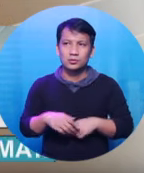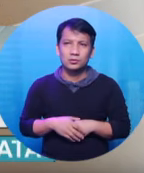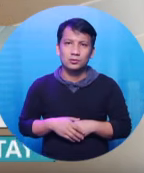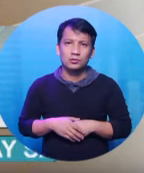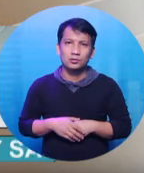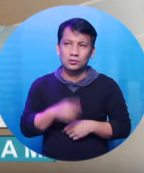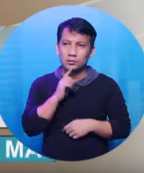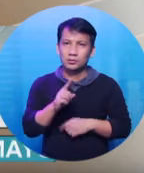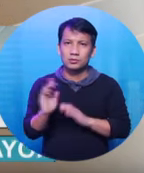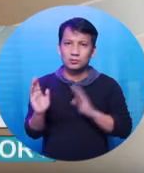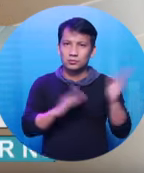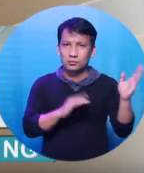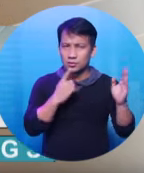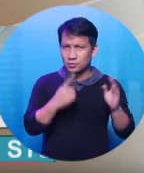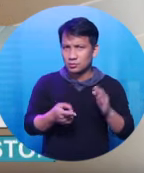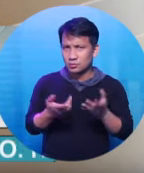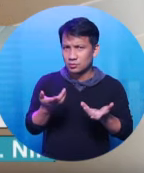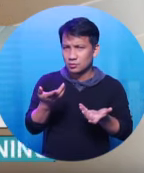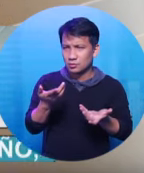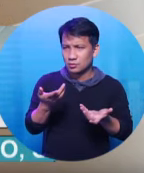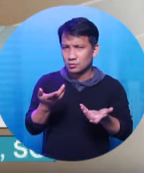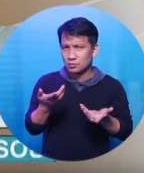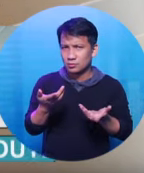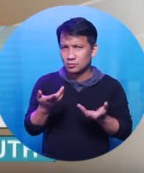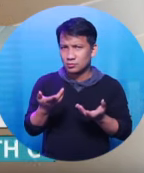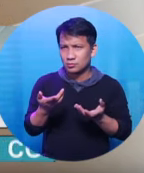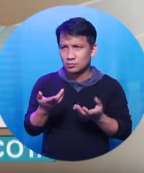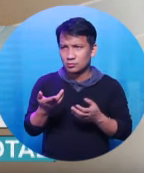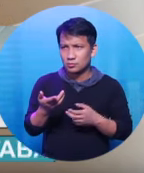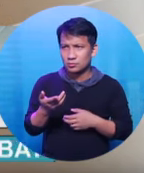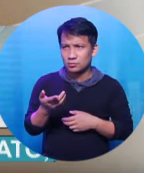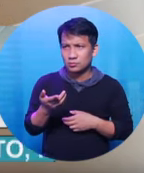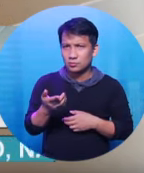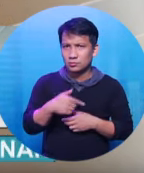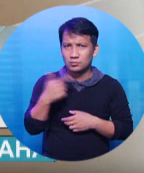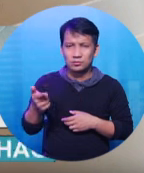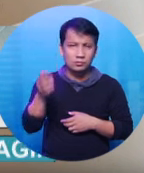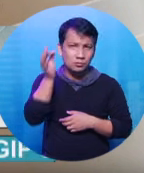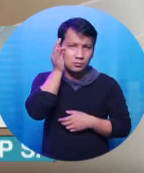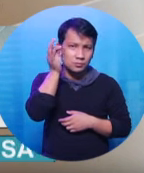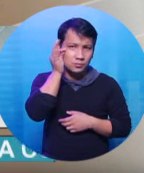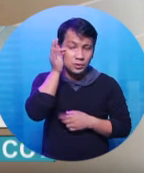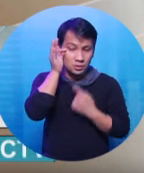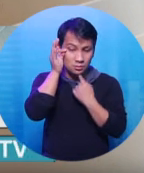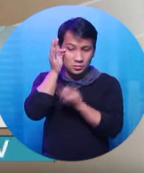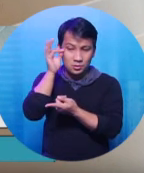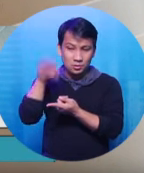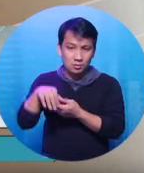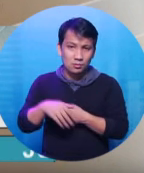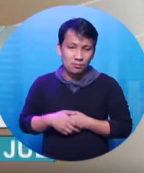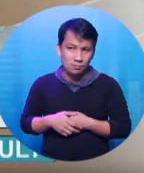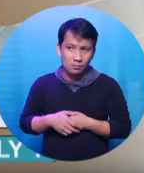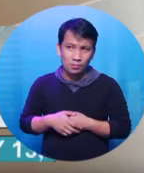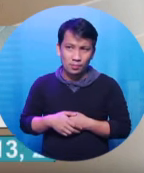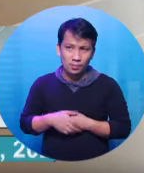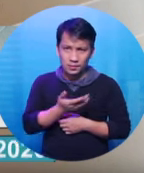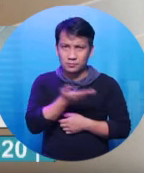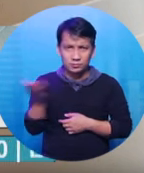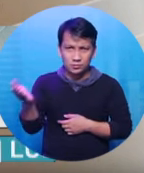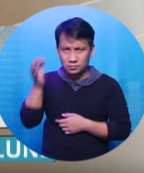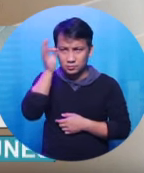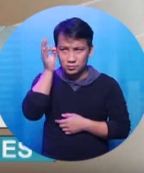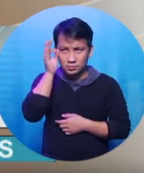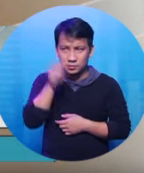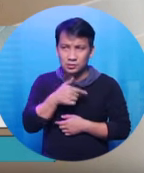have to prepare for consequences. Nevertheless, kausap si Pete, ganito eh. Can I speak to him, sir? Sige, go ahead po,